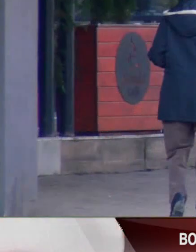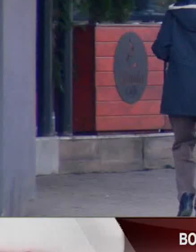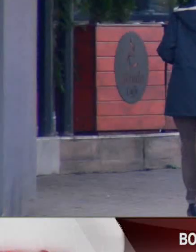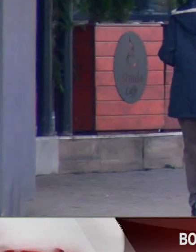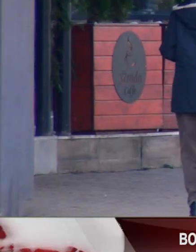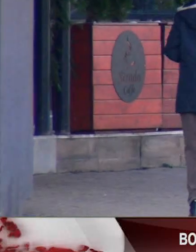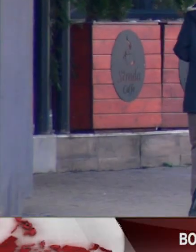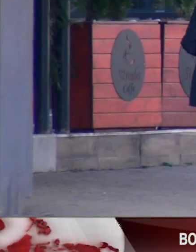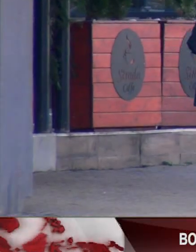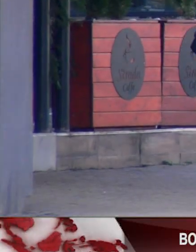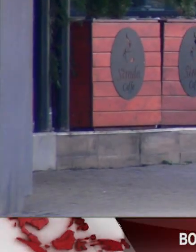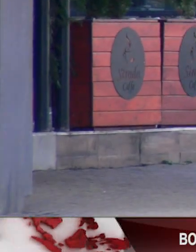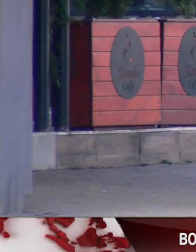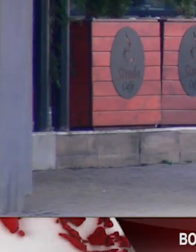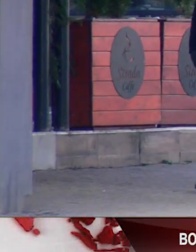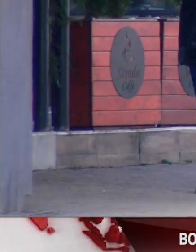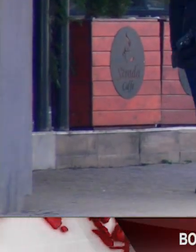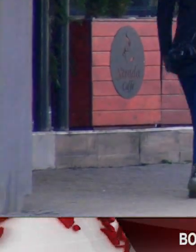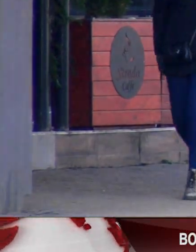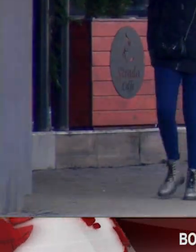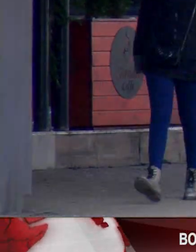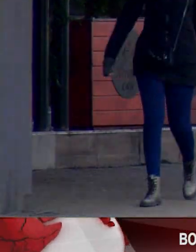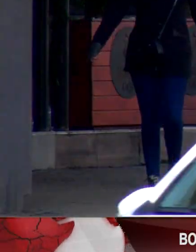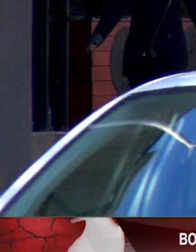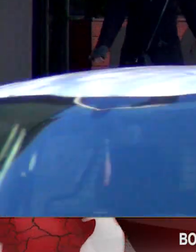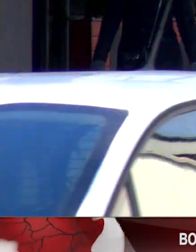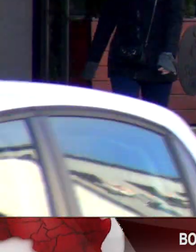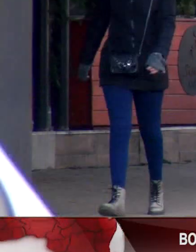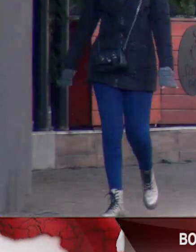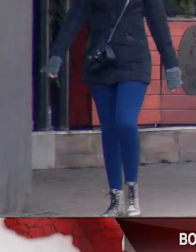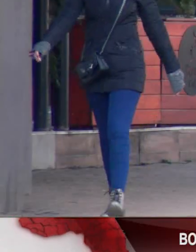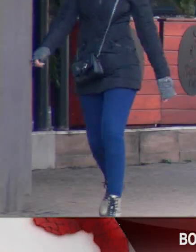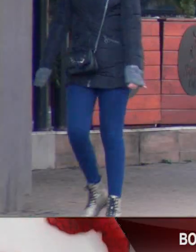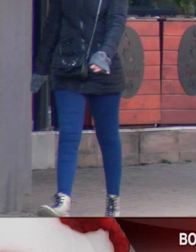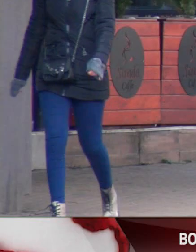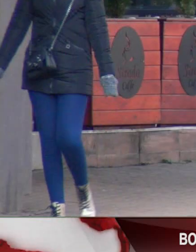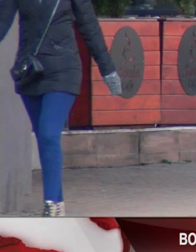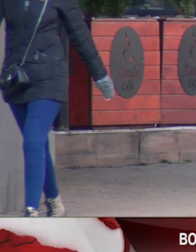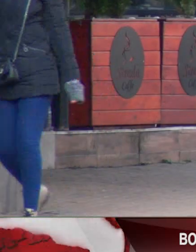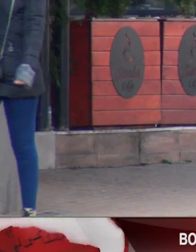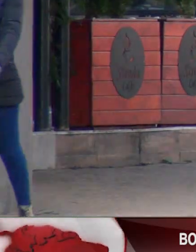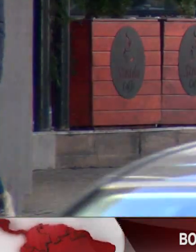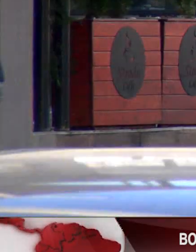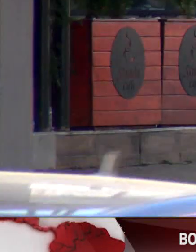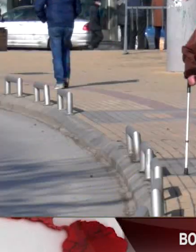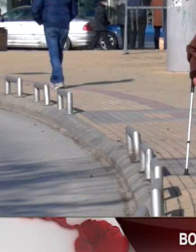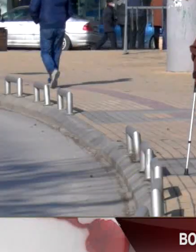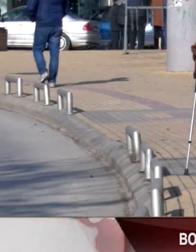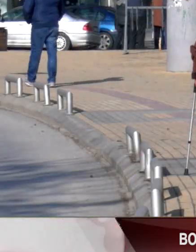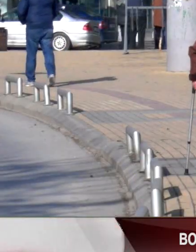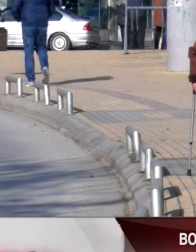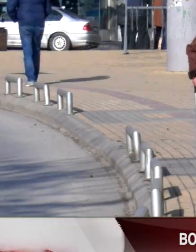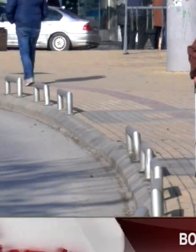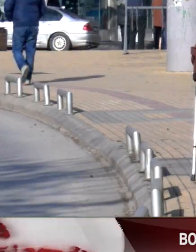Велес, освен во нашиот град забележано изголемување на истата во Скопје и во Гостивар, но и покрај новиот бран со кој што се соочува